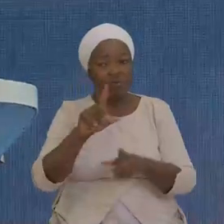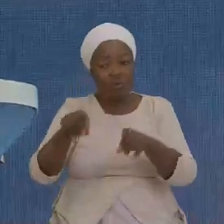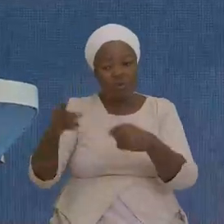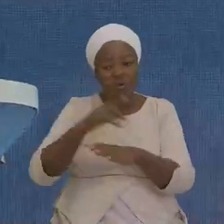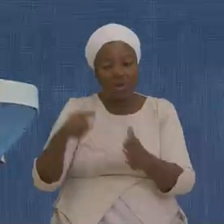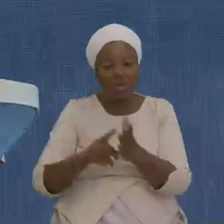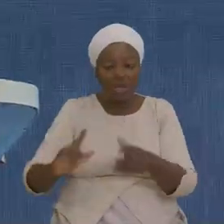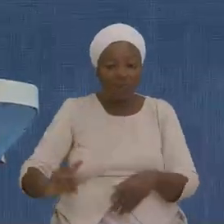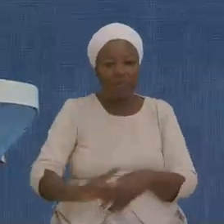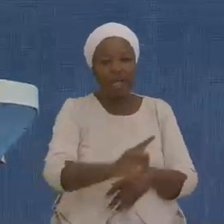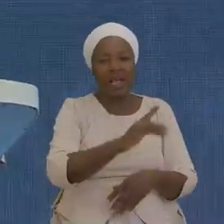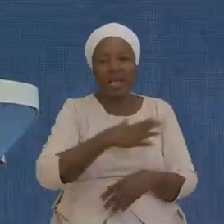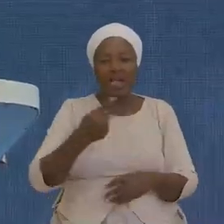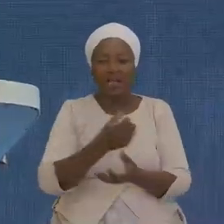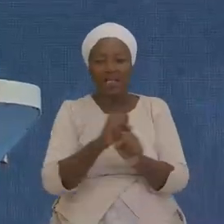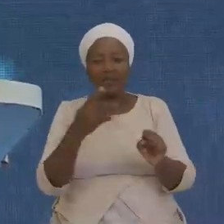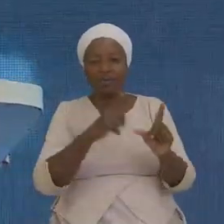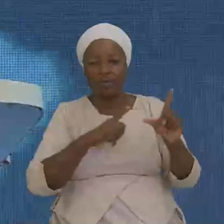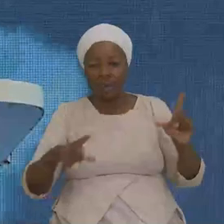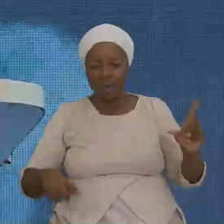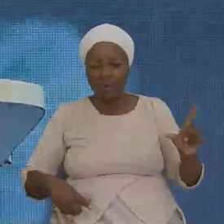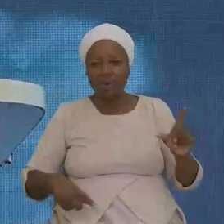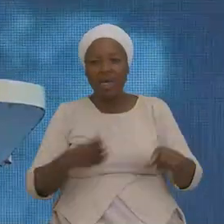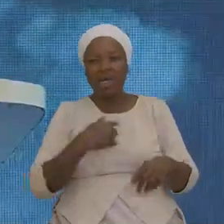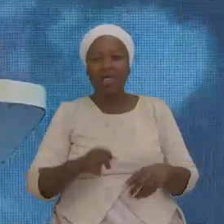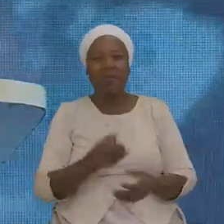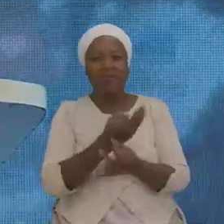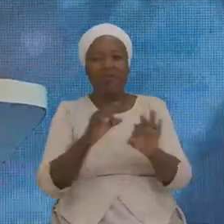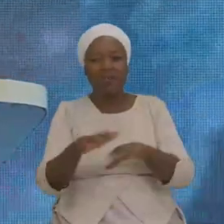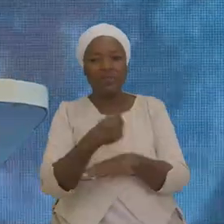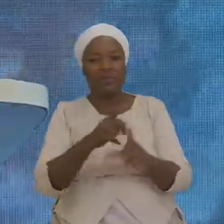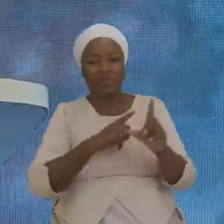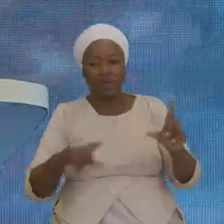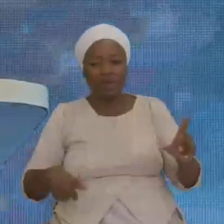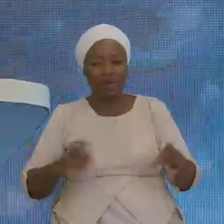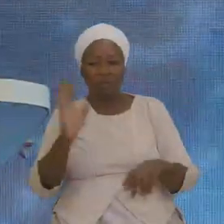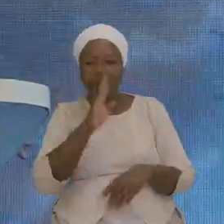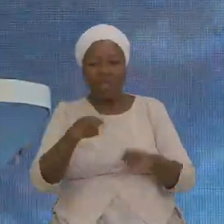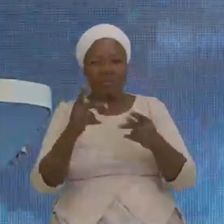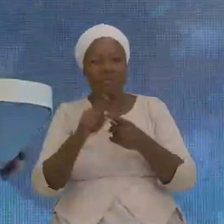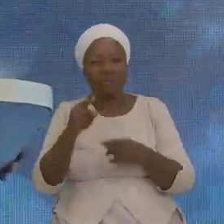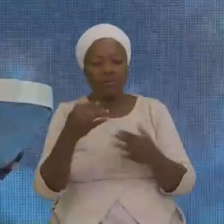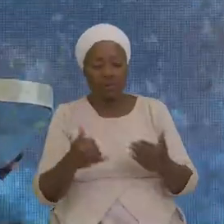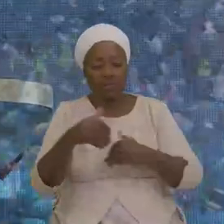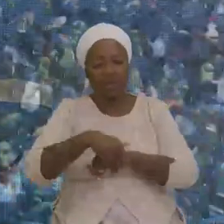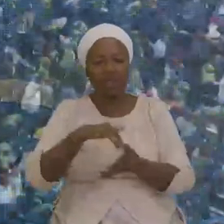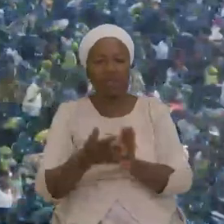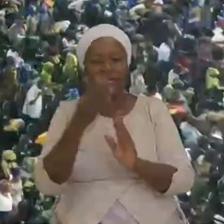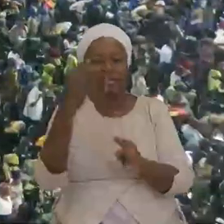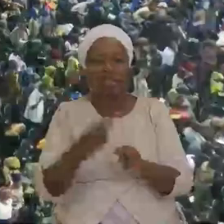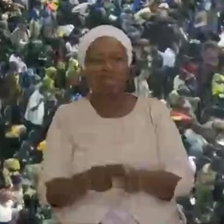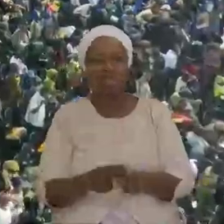Pour que tu prennes le vol. Pour que le salut du Seigneur te soit donné ce